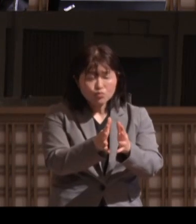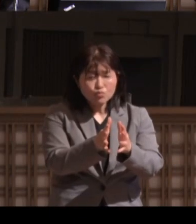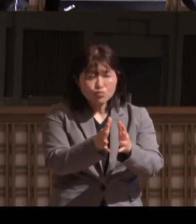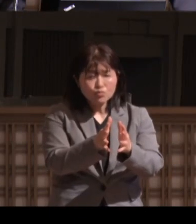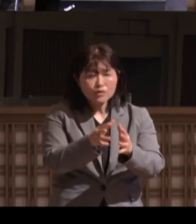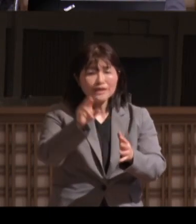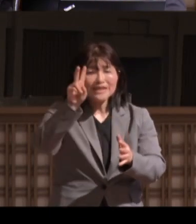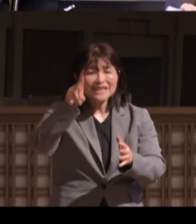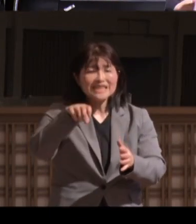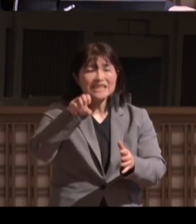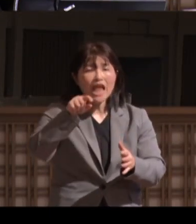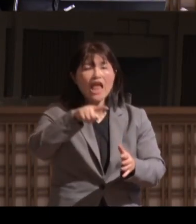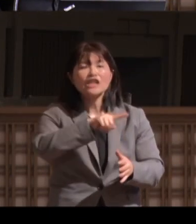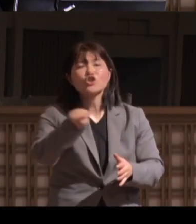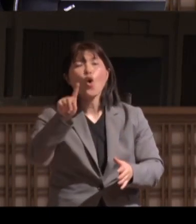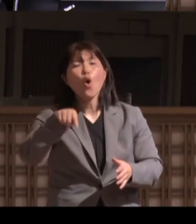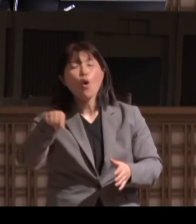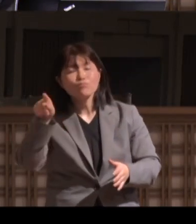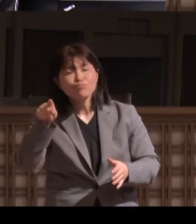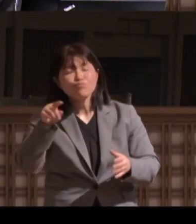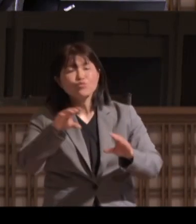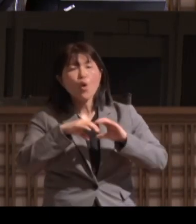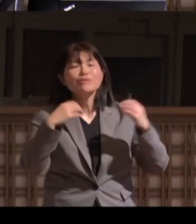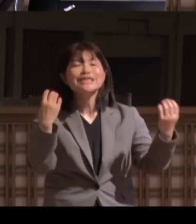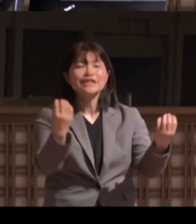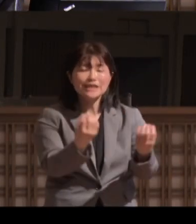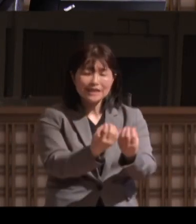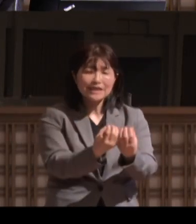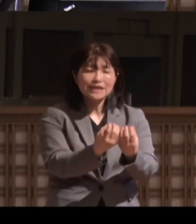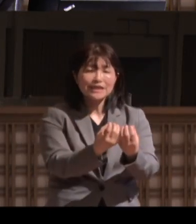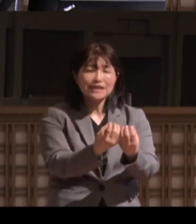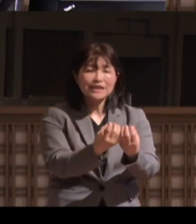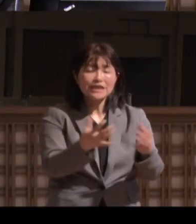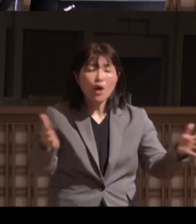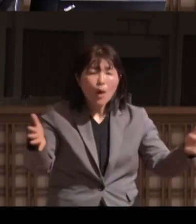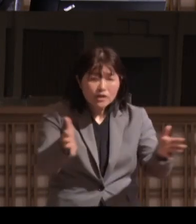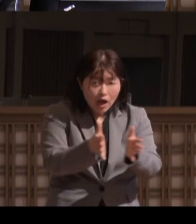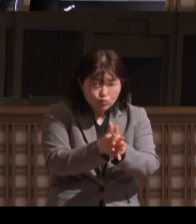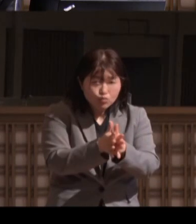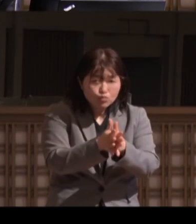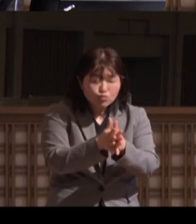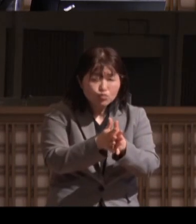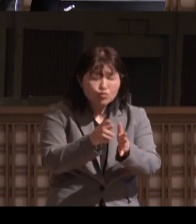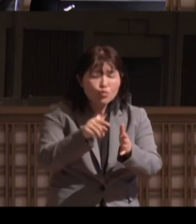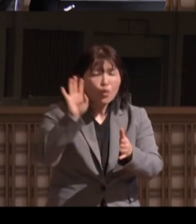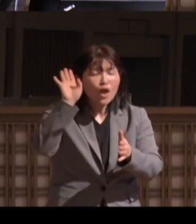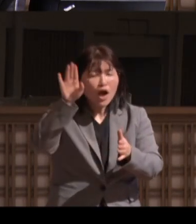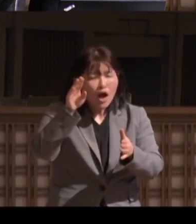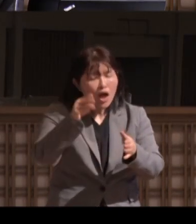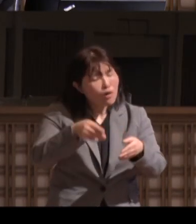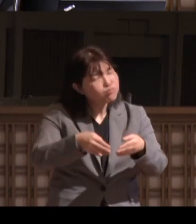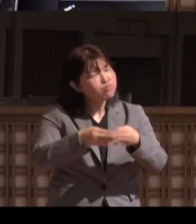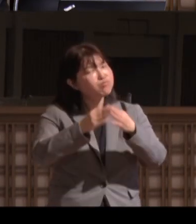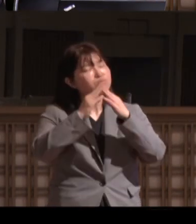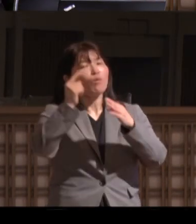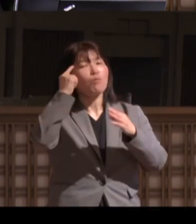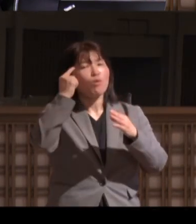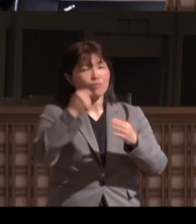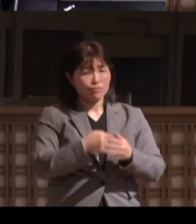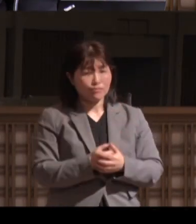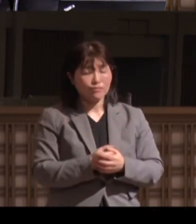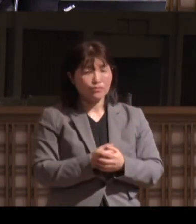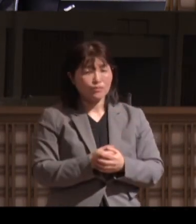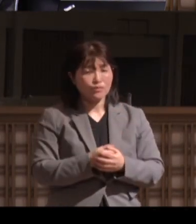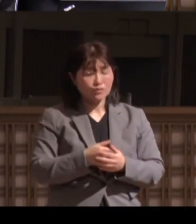リエゾンコミュニティまそういったものがですね今後は成立するのではないかなとま私が考えていた